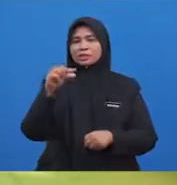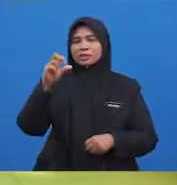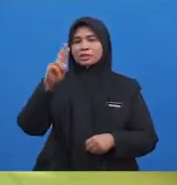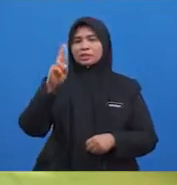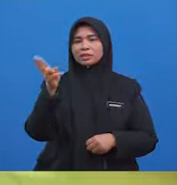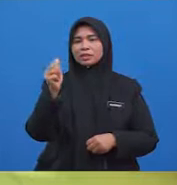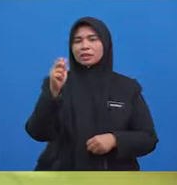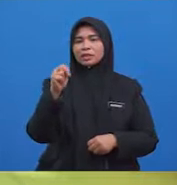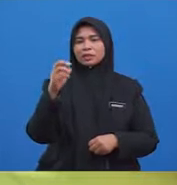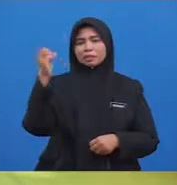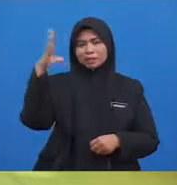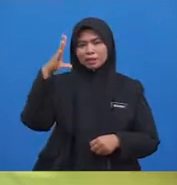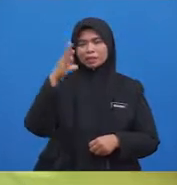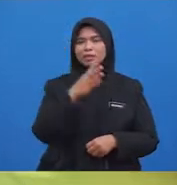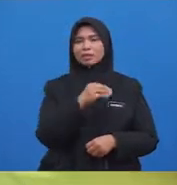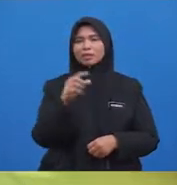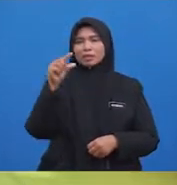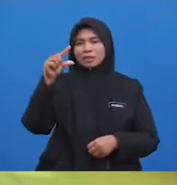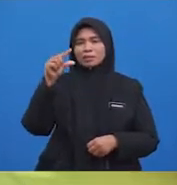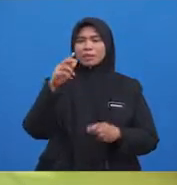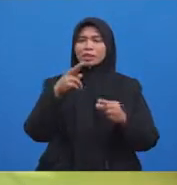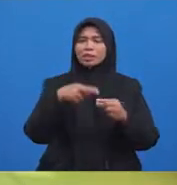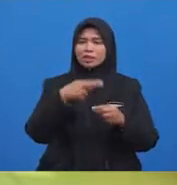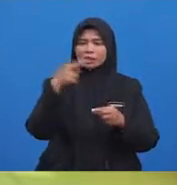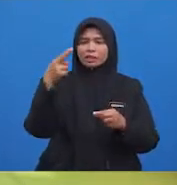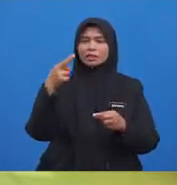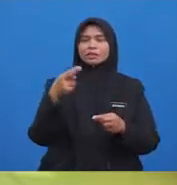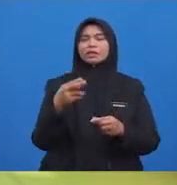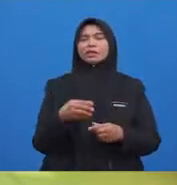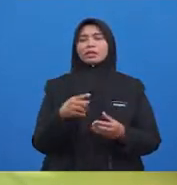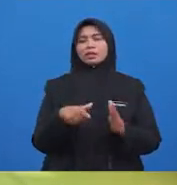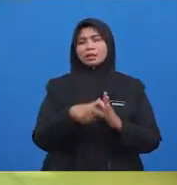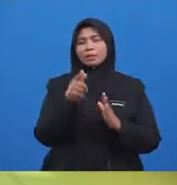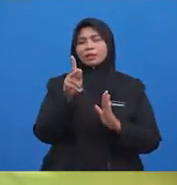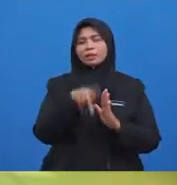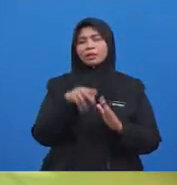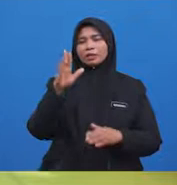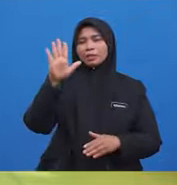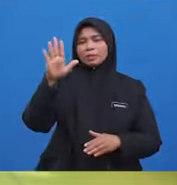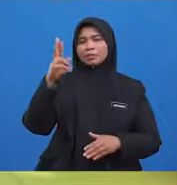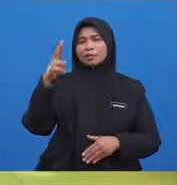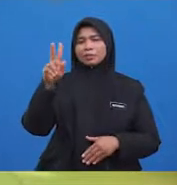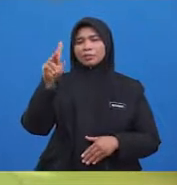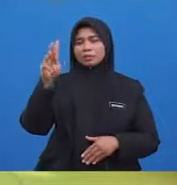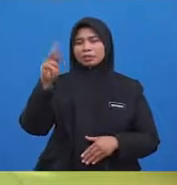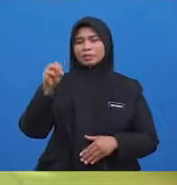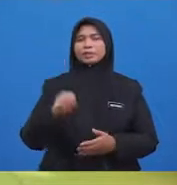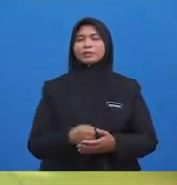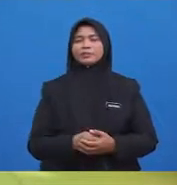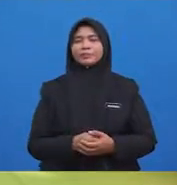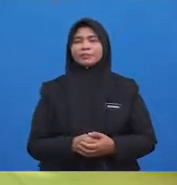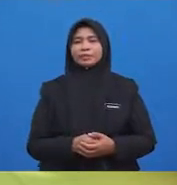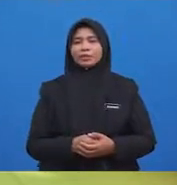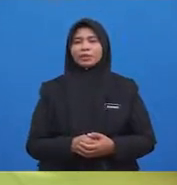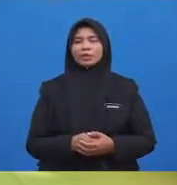matahari dan ketebalan khasnya adalah sekitar 5000 km Hai